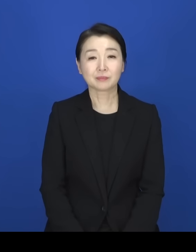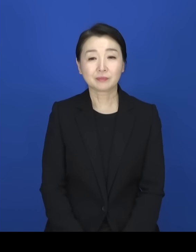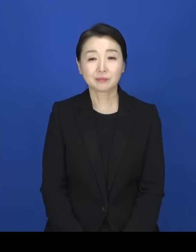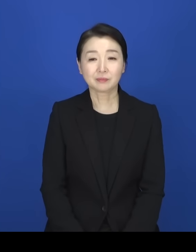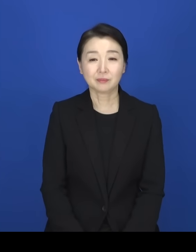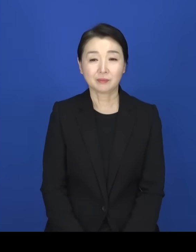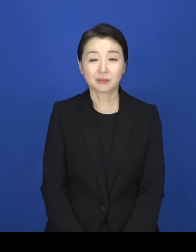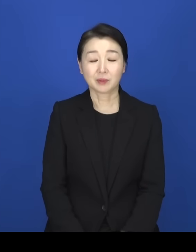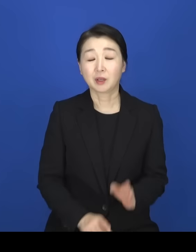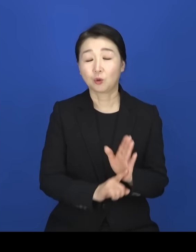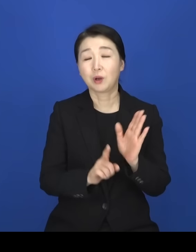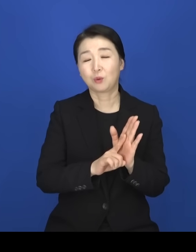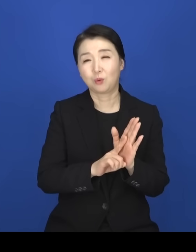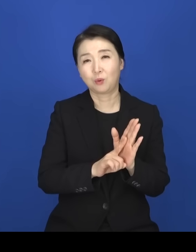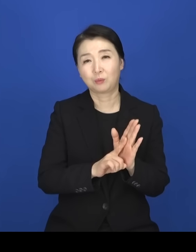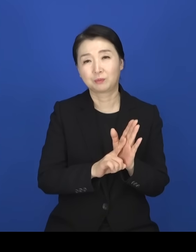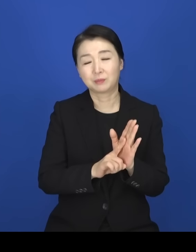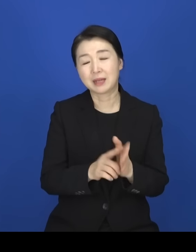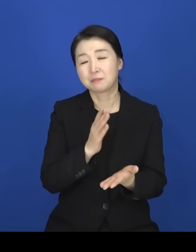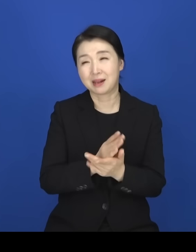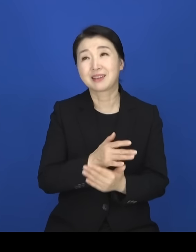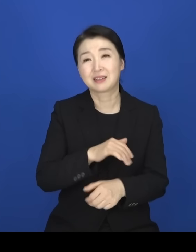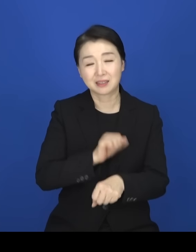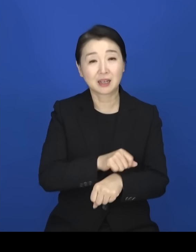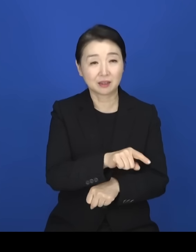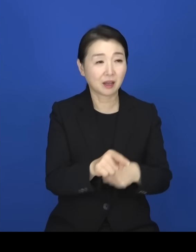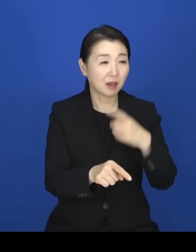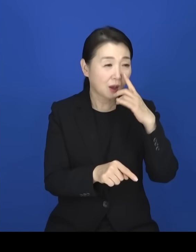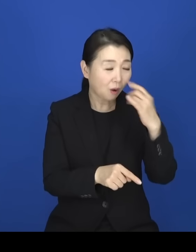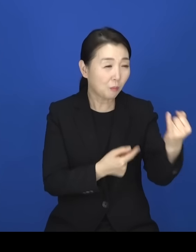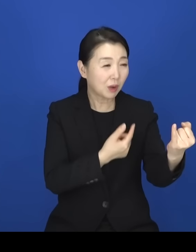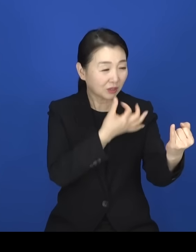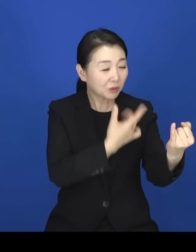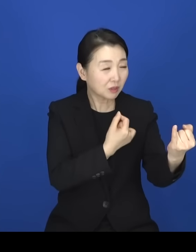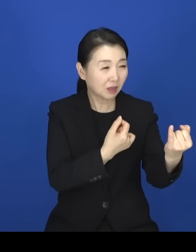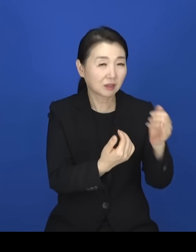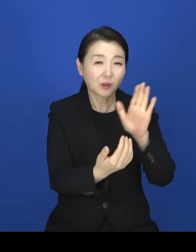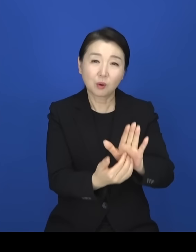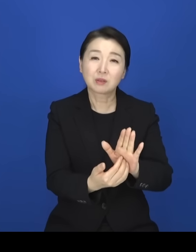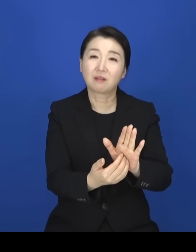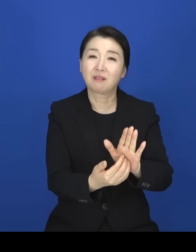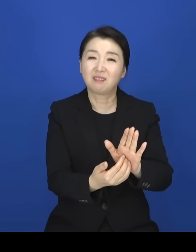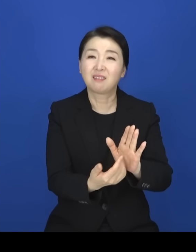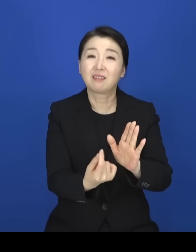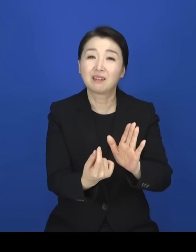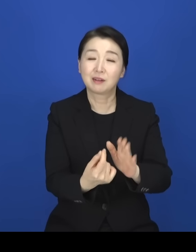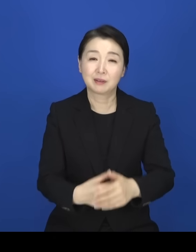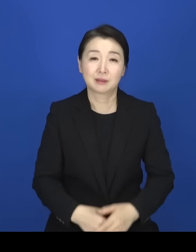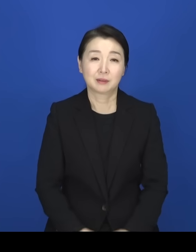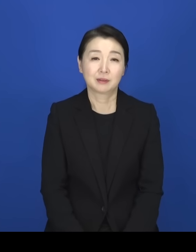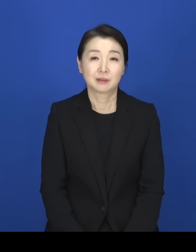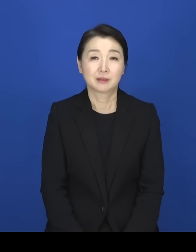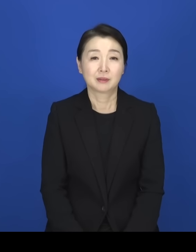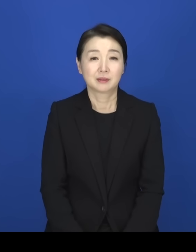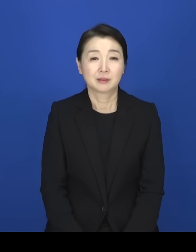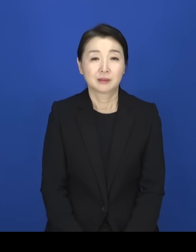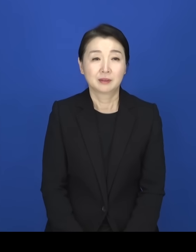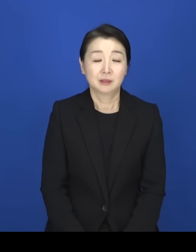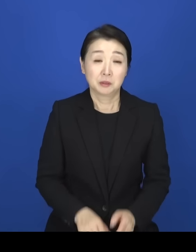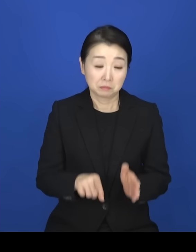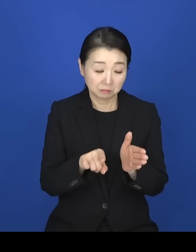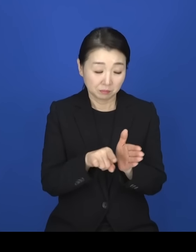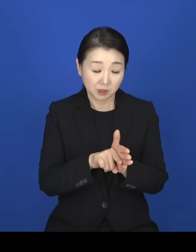안 하길 너무 잘했던 것 같아요, 엄마. 예. 엄마 너무 힘들었겠다, 엄마도 거절하기가. 예. 그러면서 제가 이